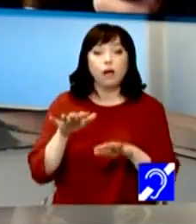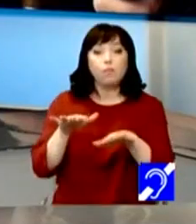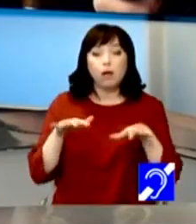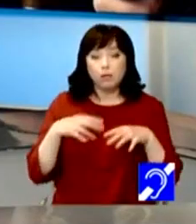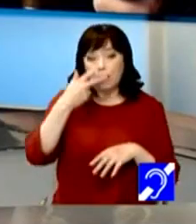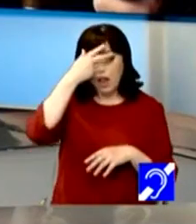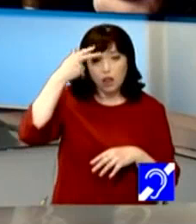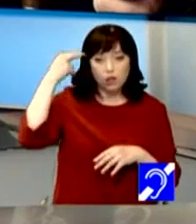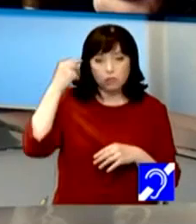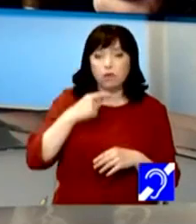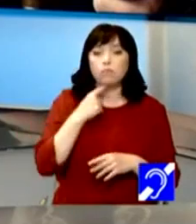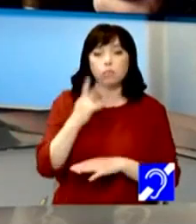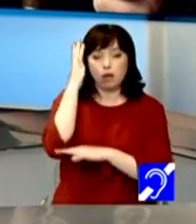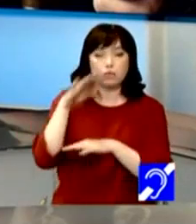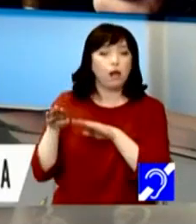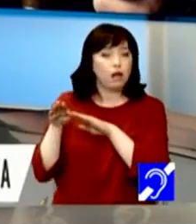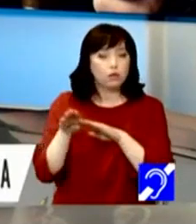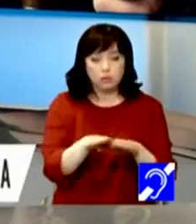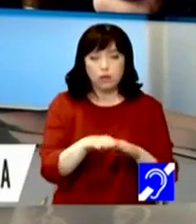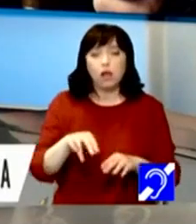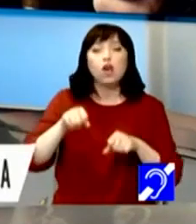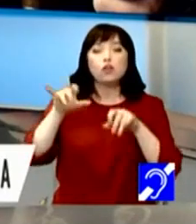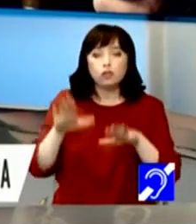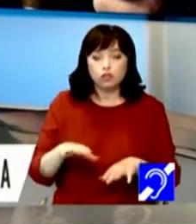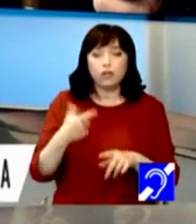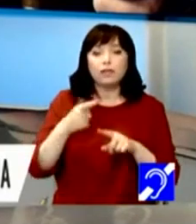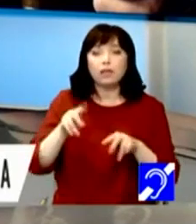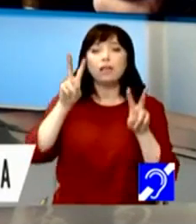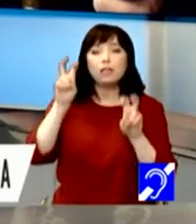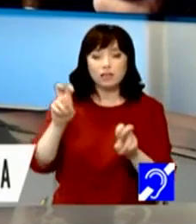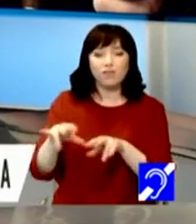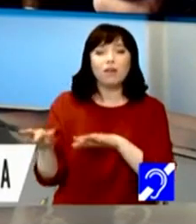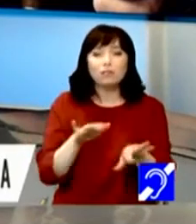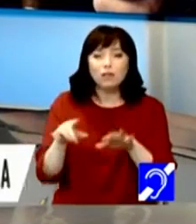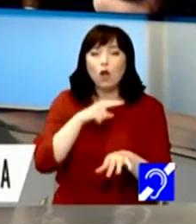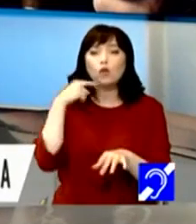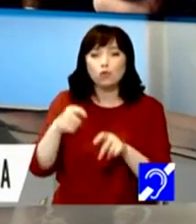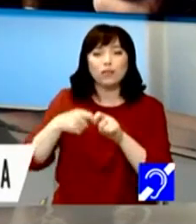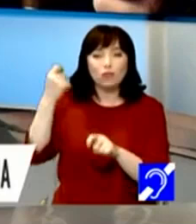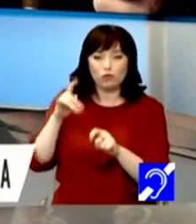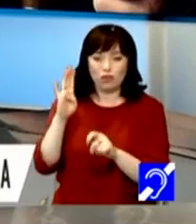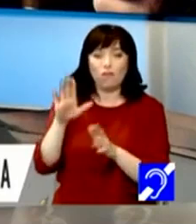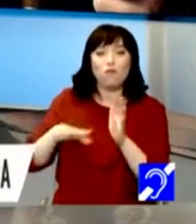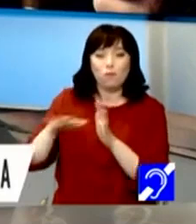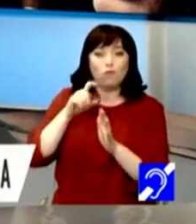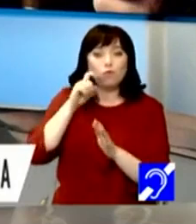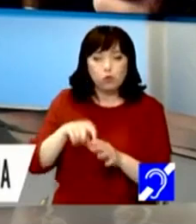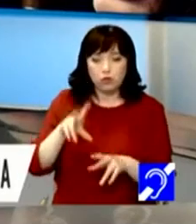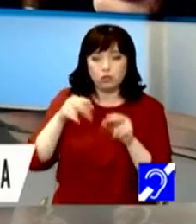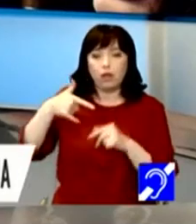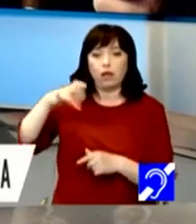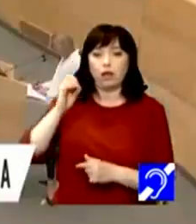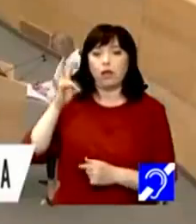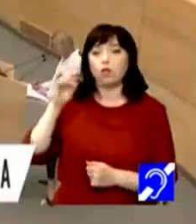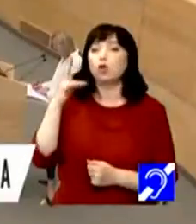Parlamentul lituanian a votat în unanimitate o rezoluție prin care califică faptele comise de soldații ruși în Ucraina drept genocid.